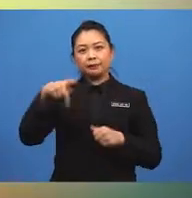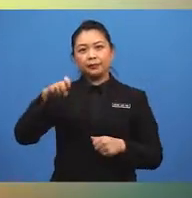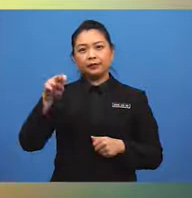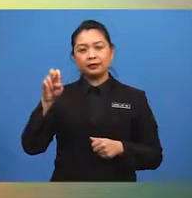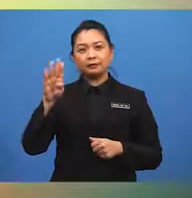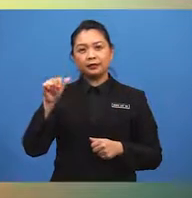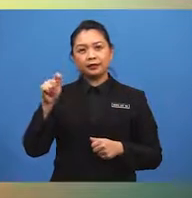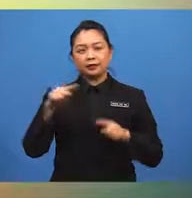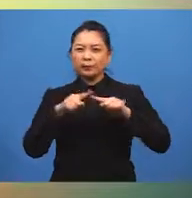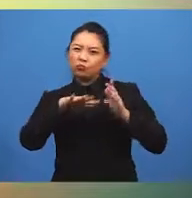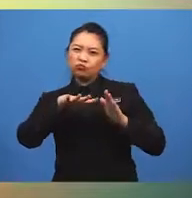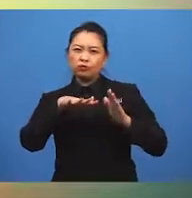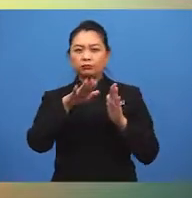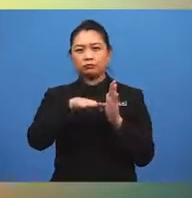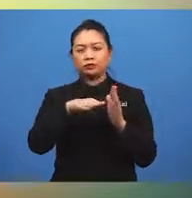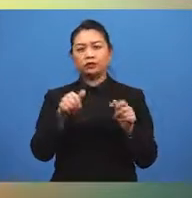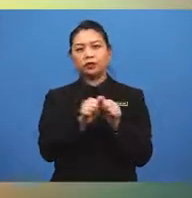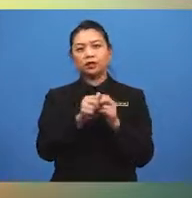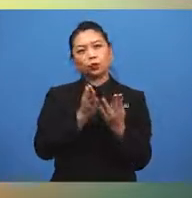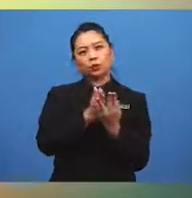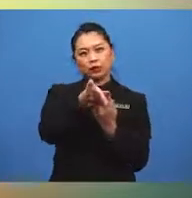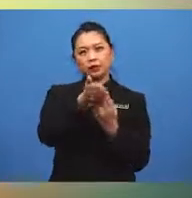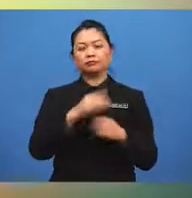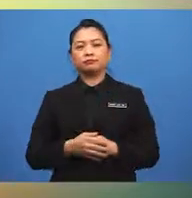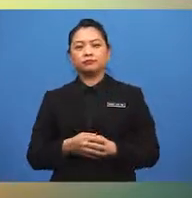tetapi kurang baik daripada konduktor.